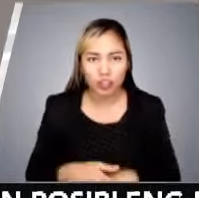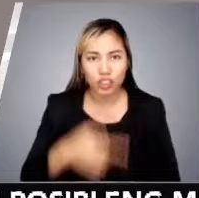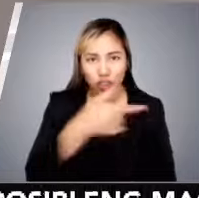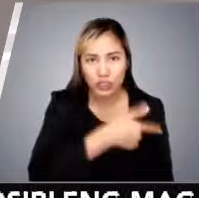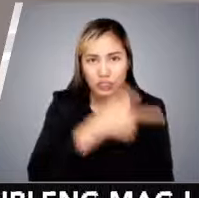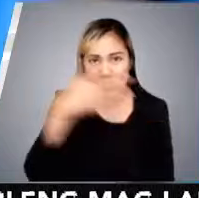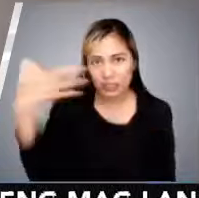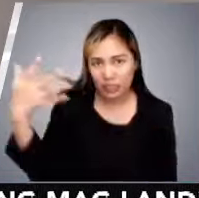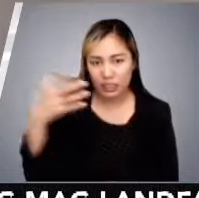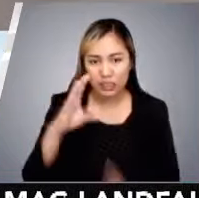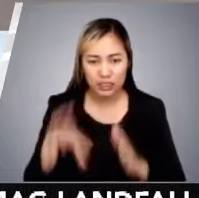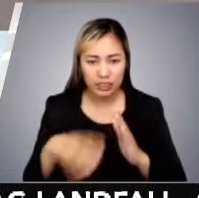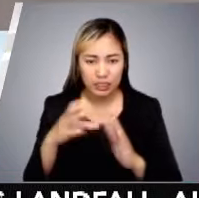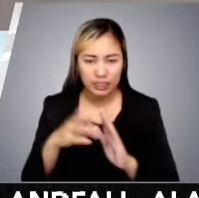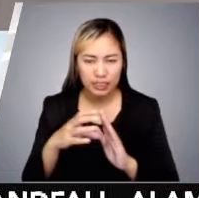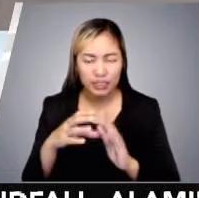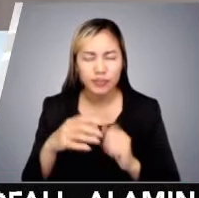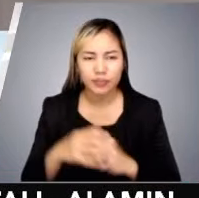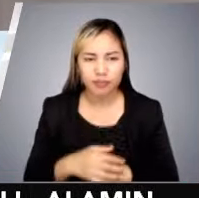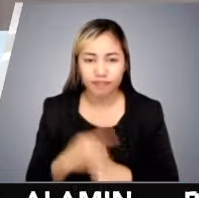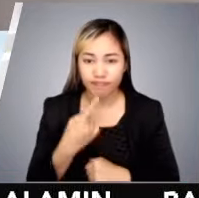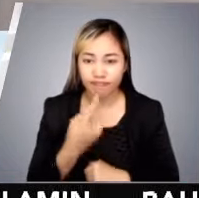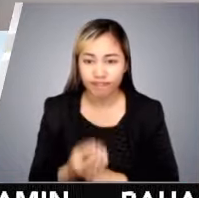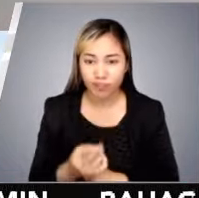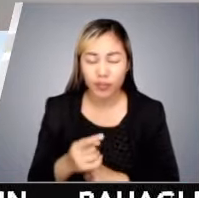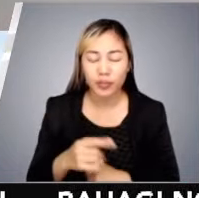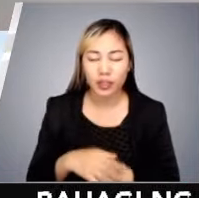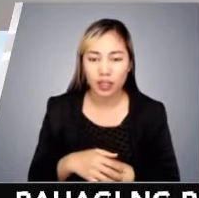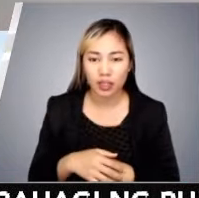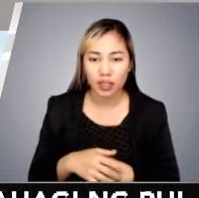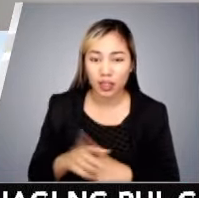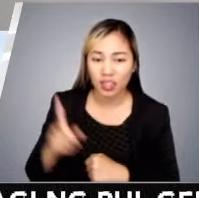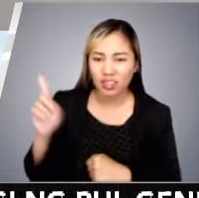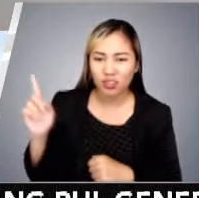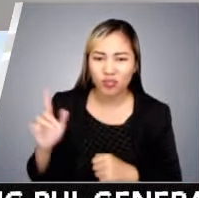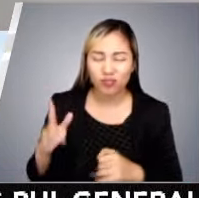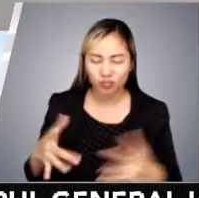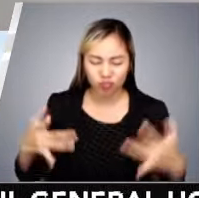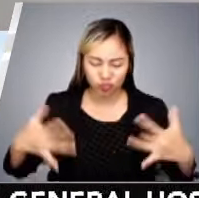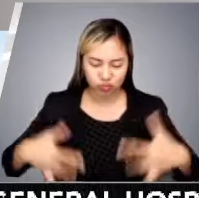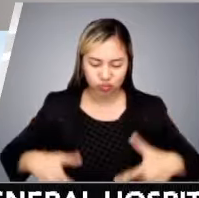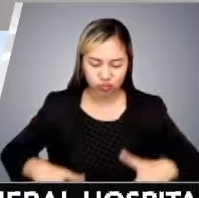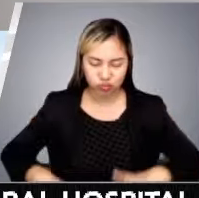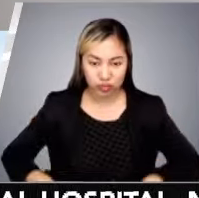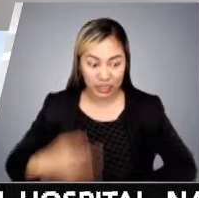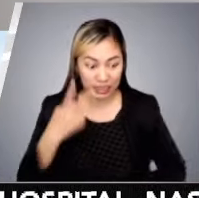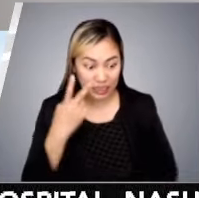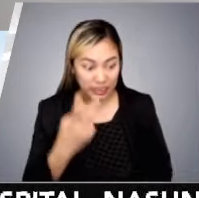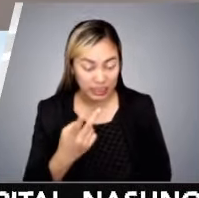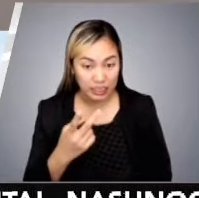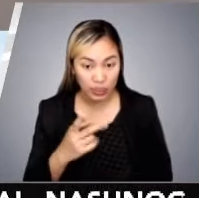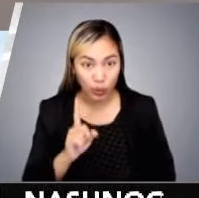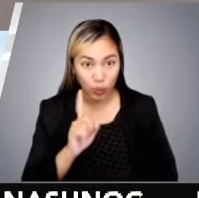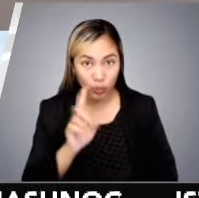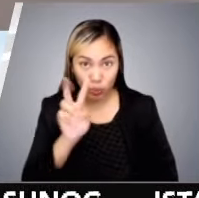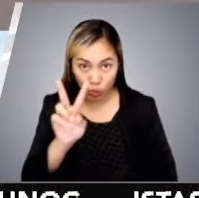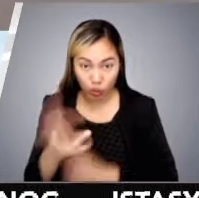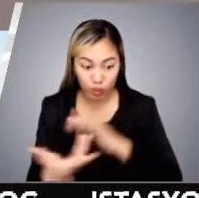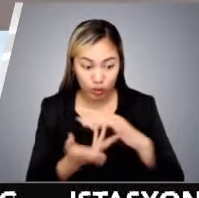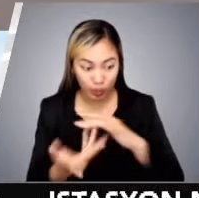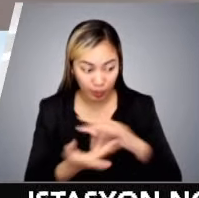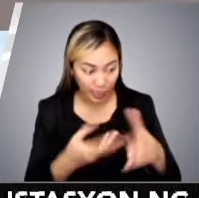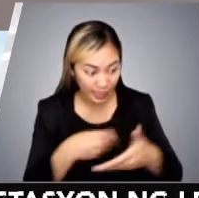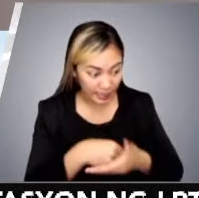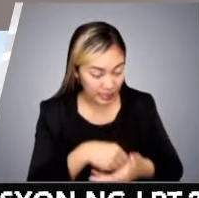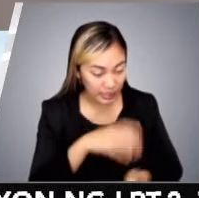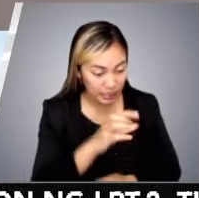sa supervisor ng resort, walang saplot ang sanggol na babae nang makita ng dalawa nilang customer sa banyo. Agad siyang dinala sa ospital